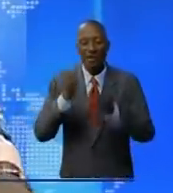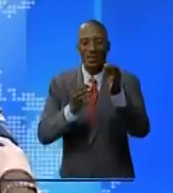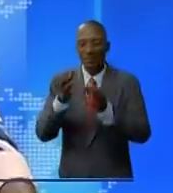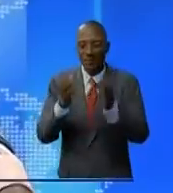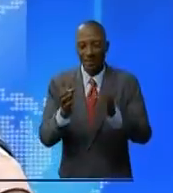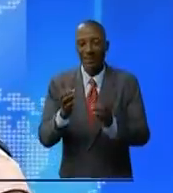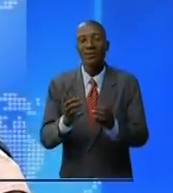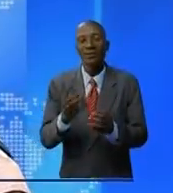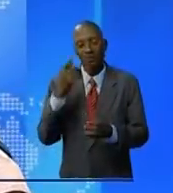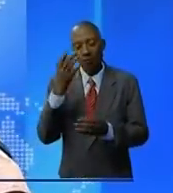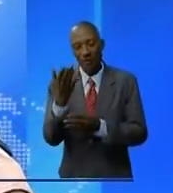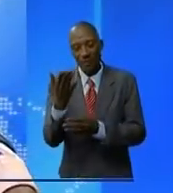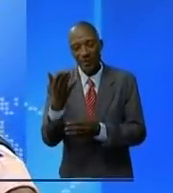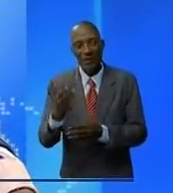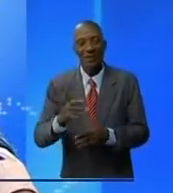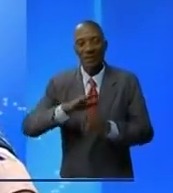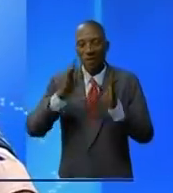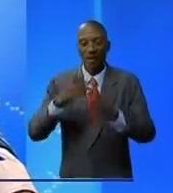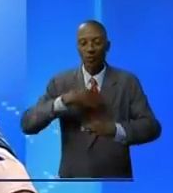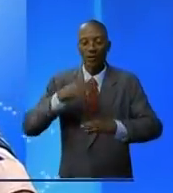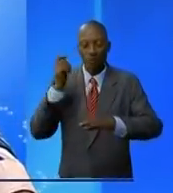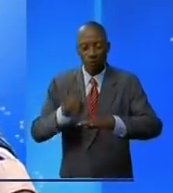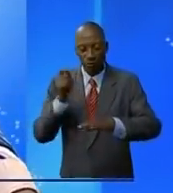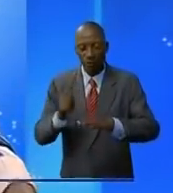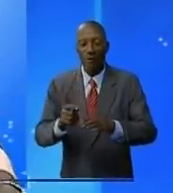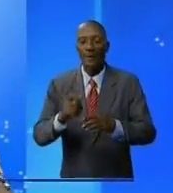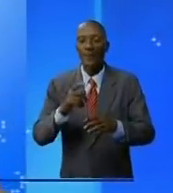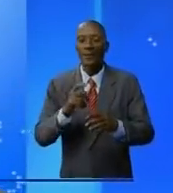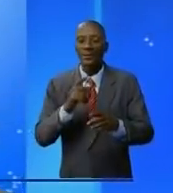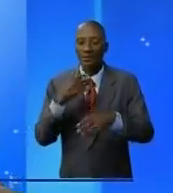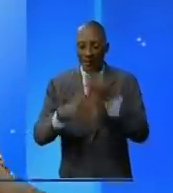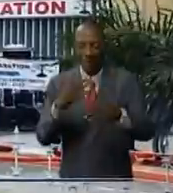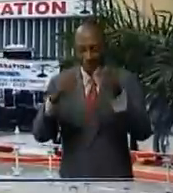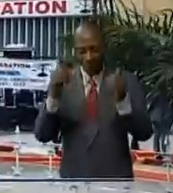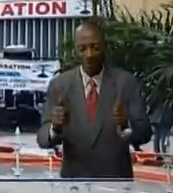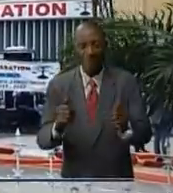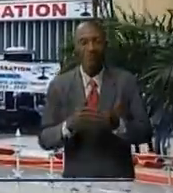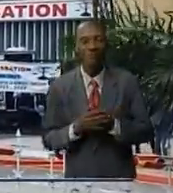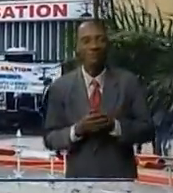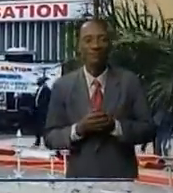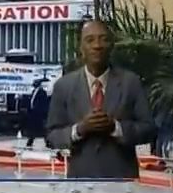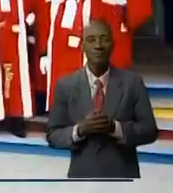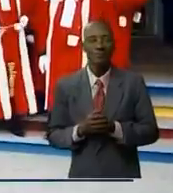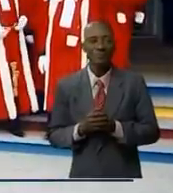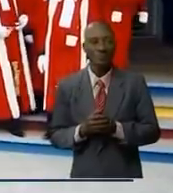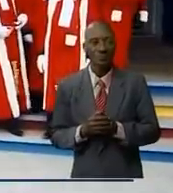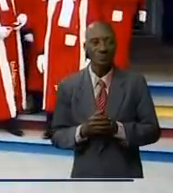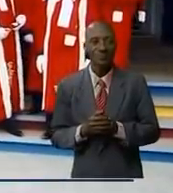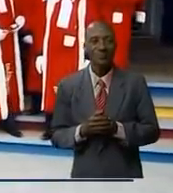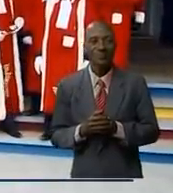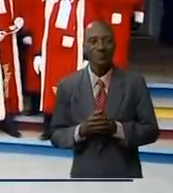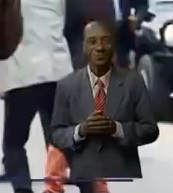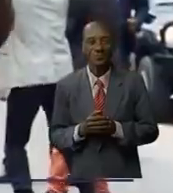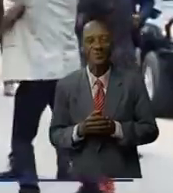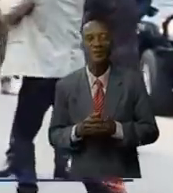du parquet rattaché aux juridictions d'ordre judiciaire. Reportage. En présence du chef de l'État et